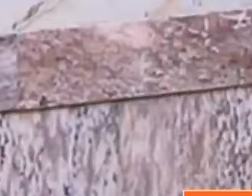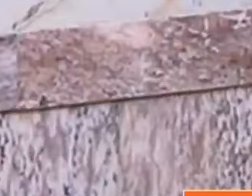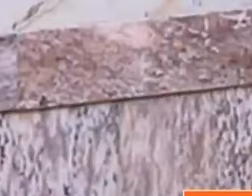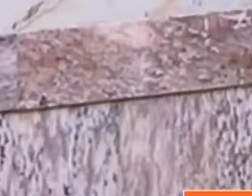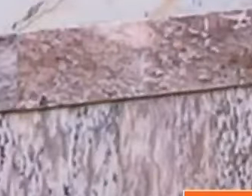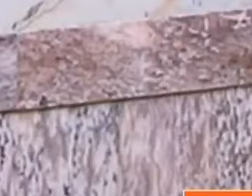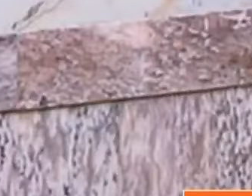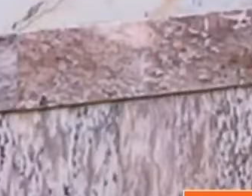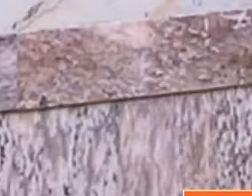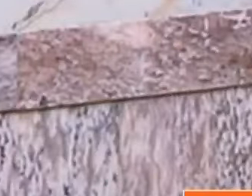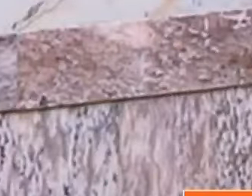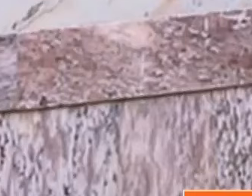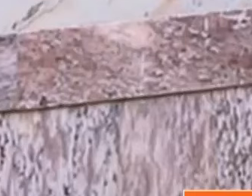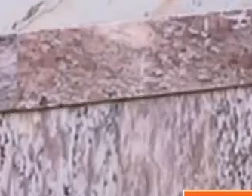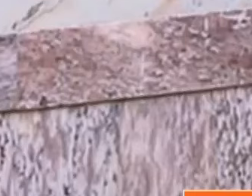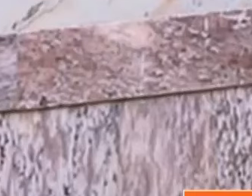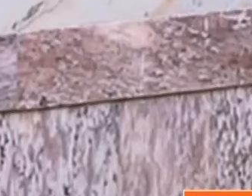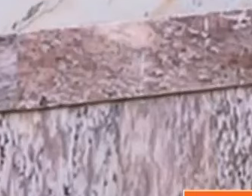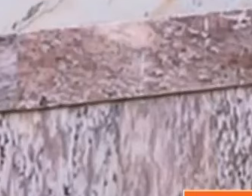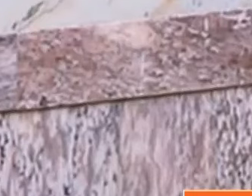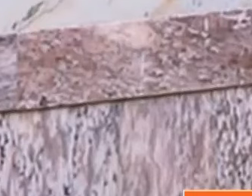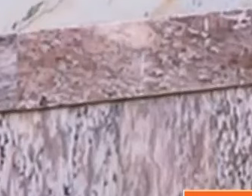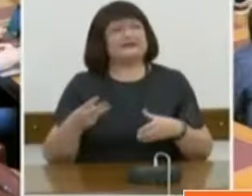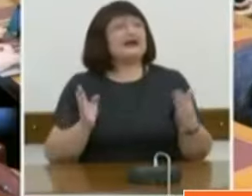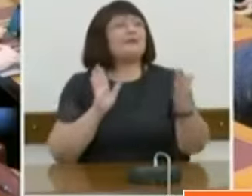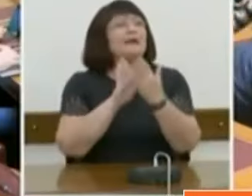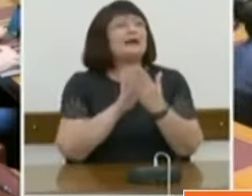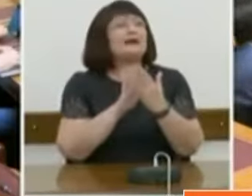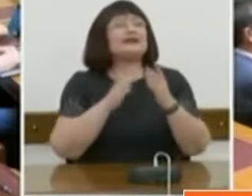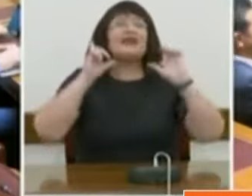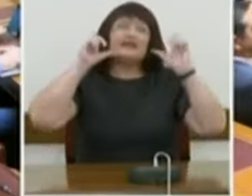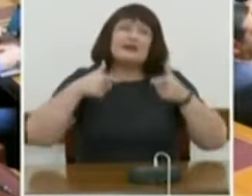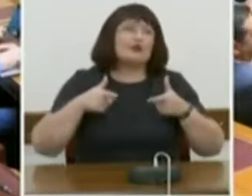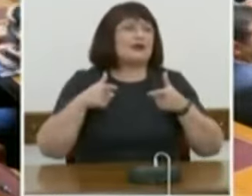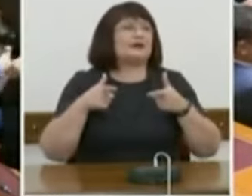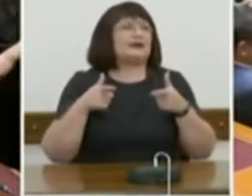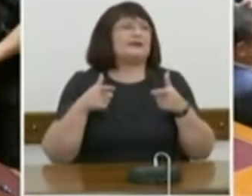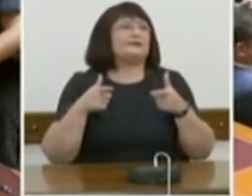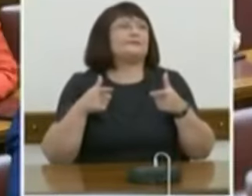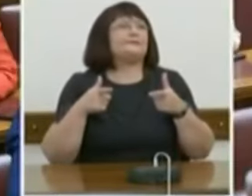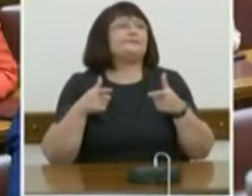προς την ηγεσία, ακόμη και μετά την επανένταξή του στην κοινοβουλευτική ομάδα του ΣΥΡΙΖΑ, θα οδηγήσει και